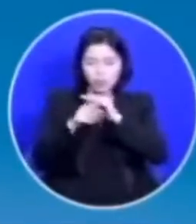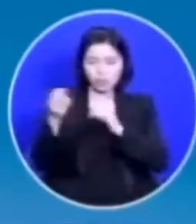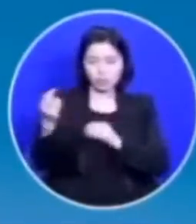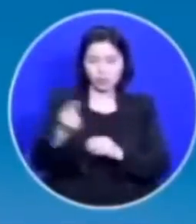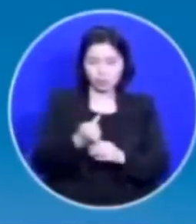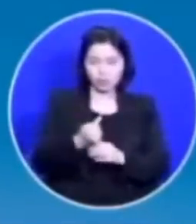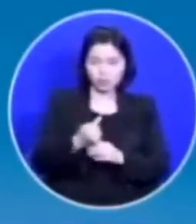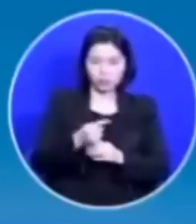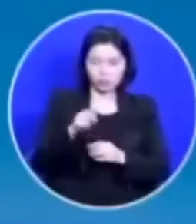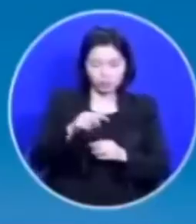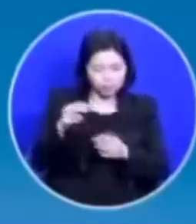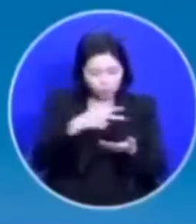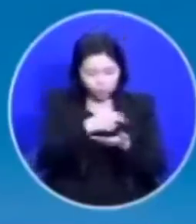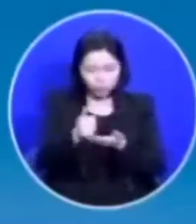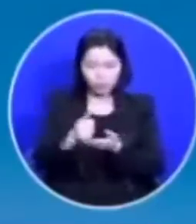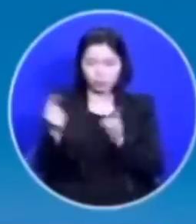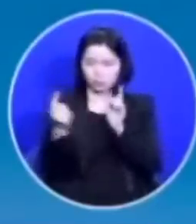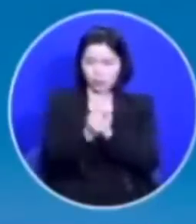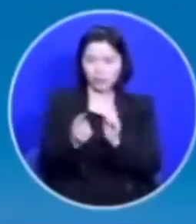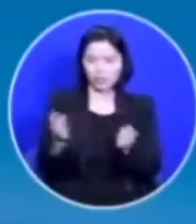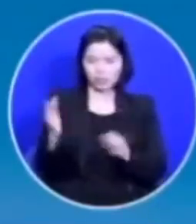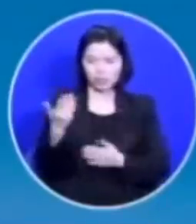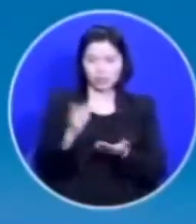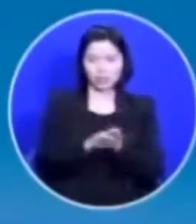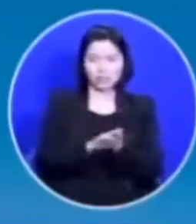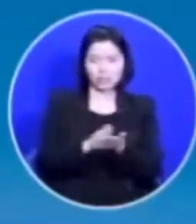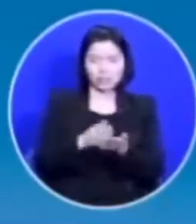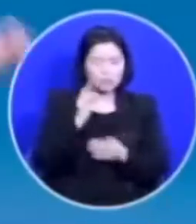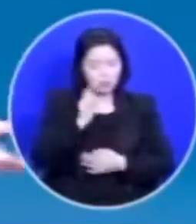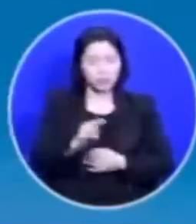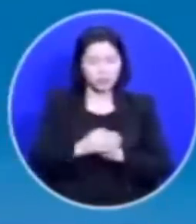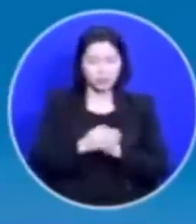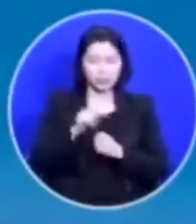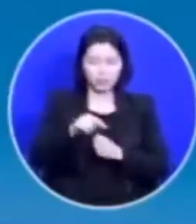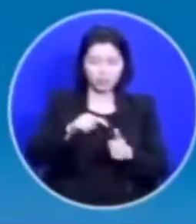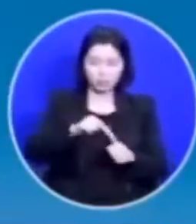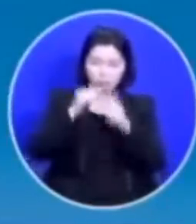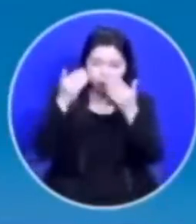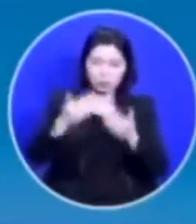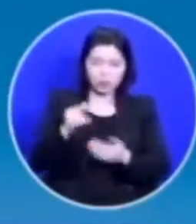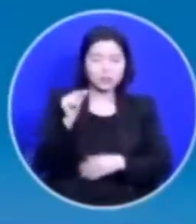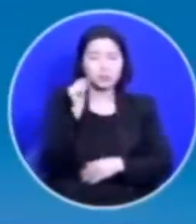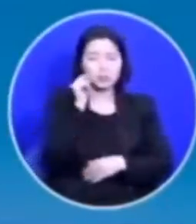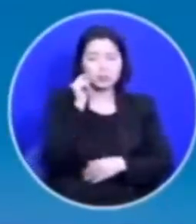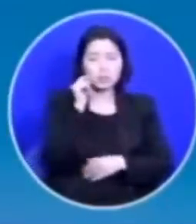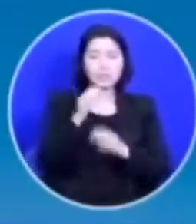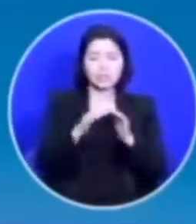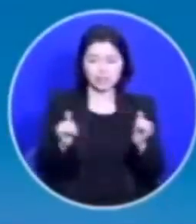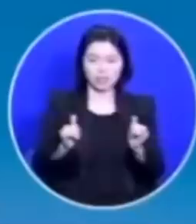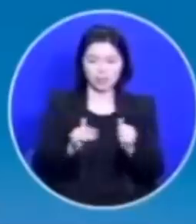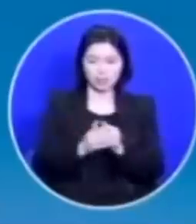만나게 되는 것은 끔찍한 일입니다 그건 구원받지 못한 사람 이란 뜻이에요